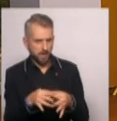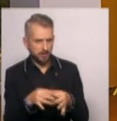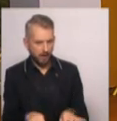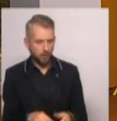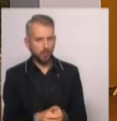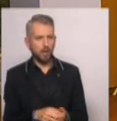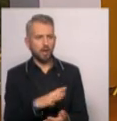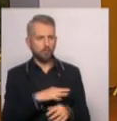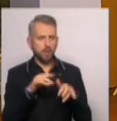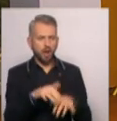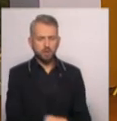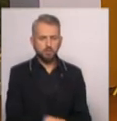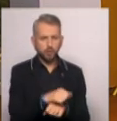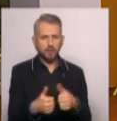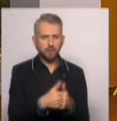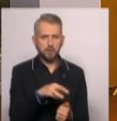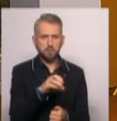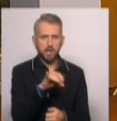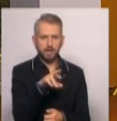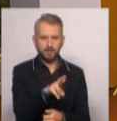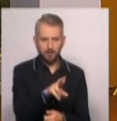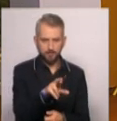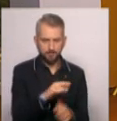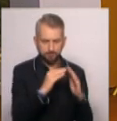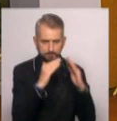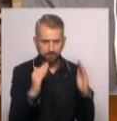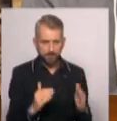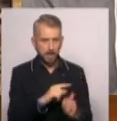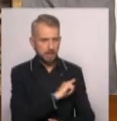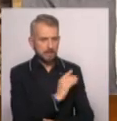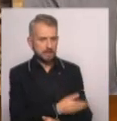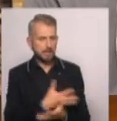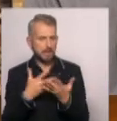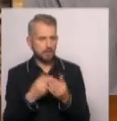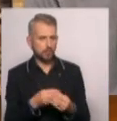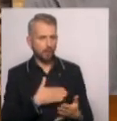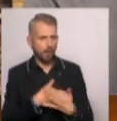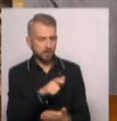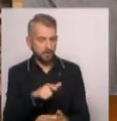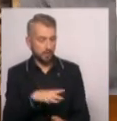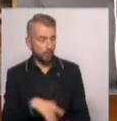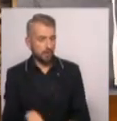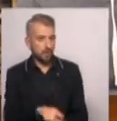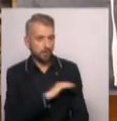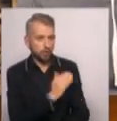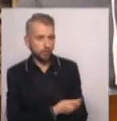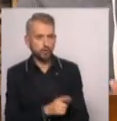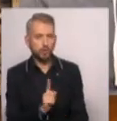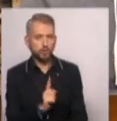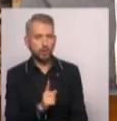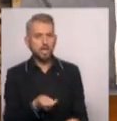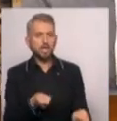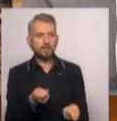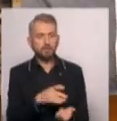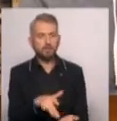протесту під мерію. Тобто сила тиску громадських активістів була настільки потужна, що керівництво